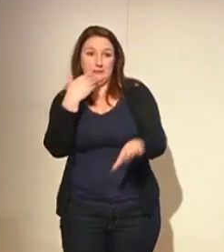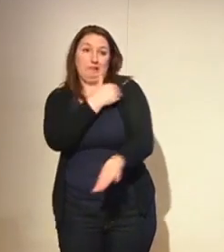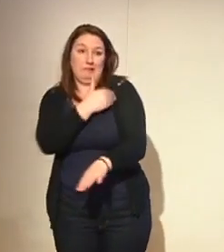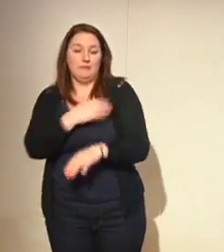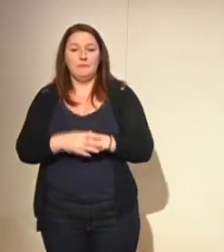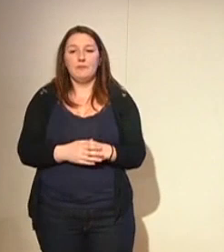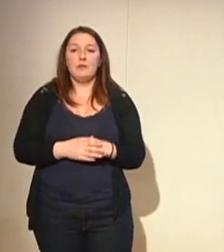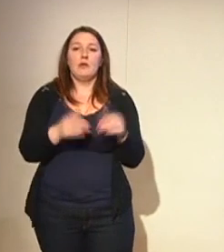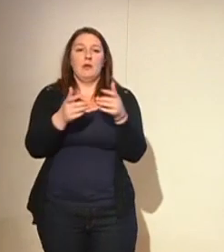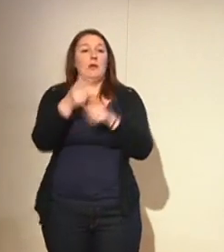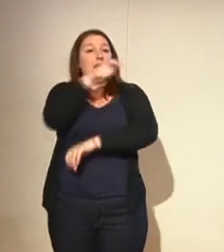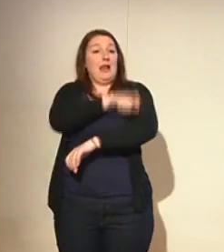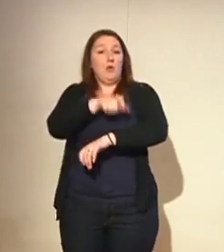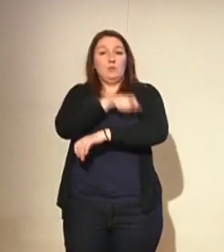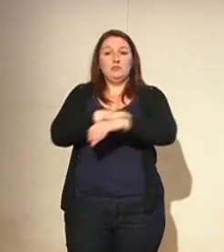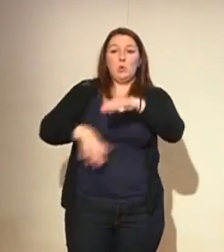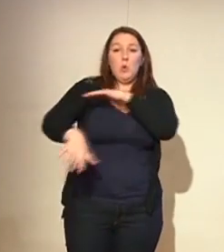commission locale de l'eau